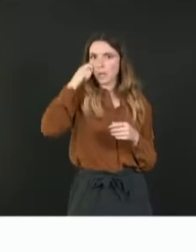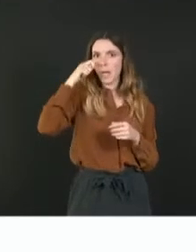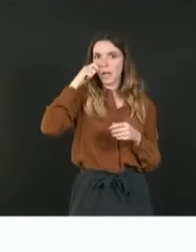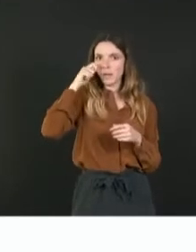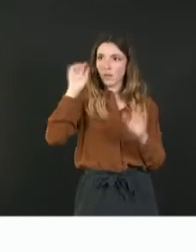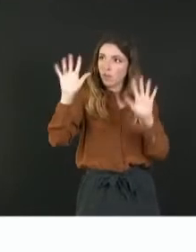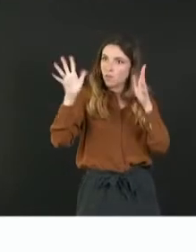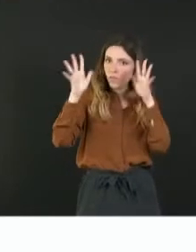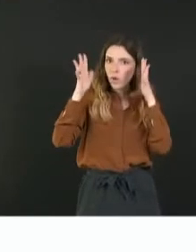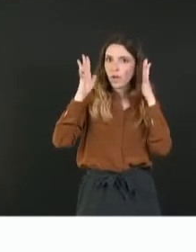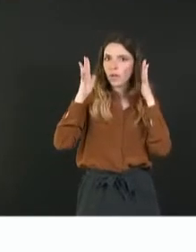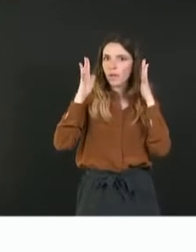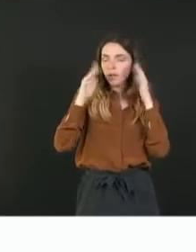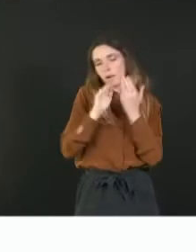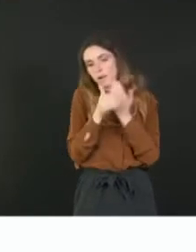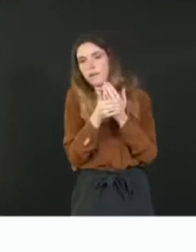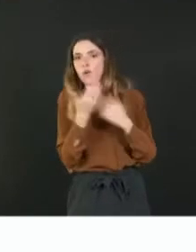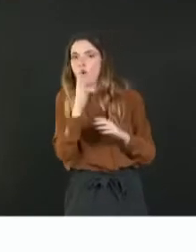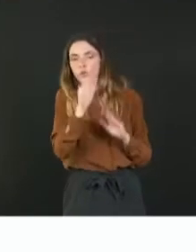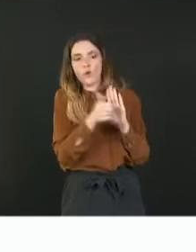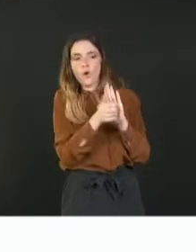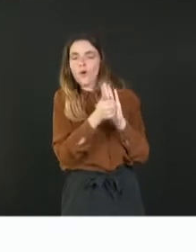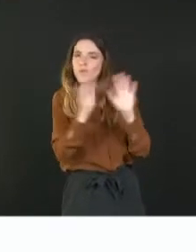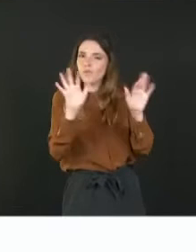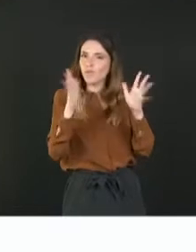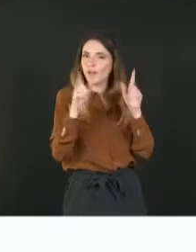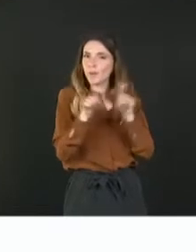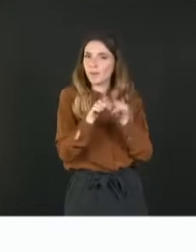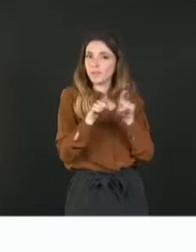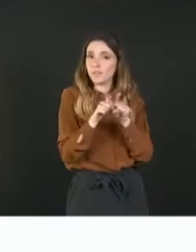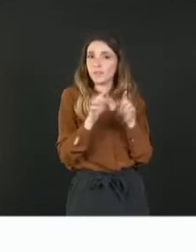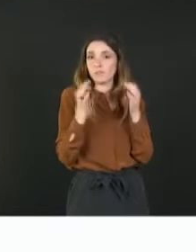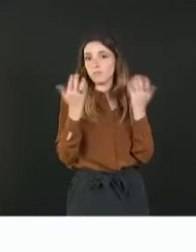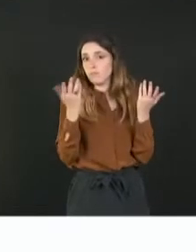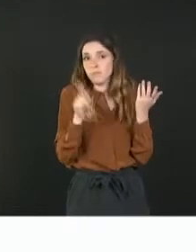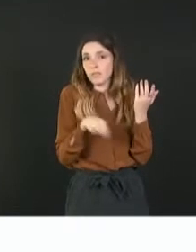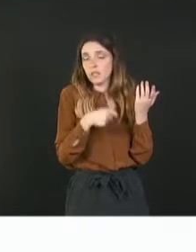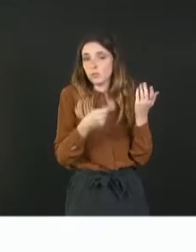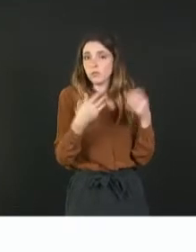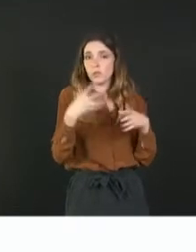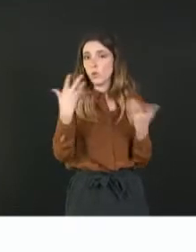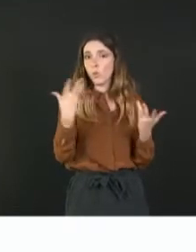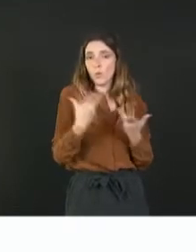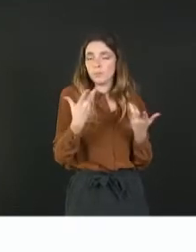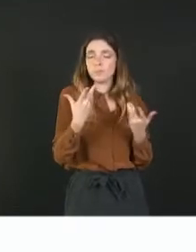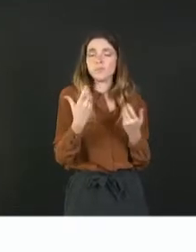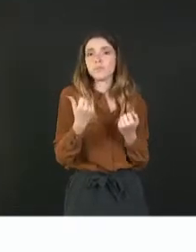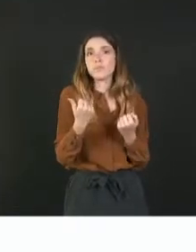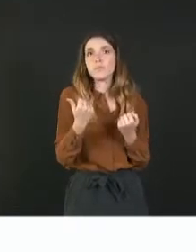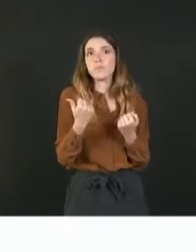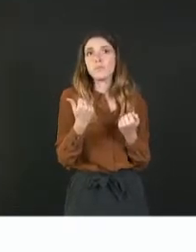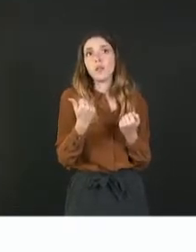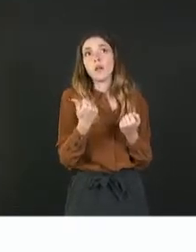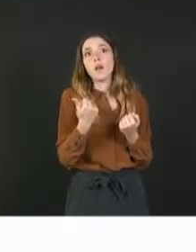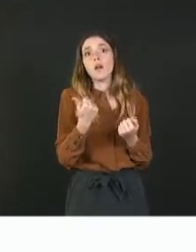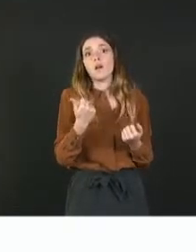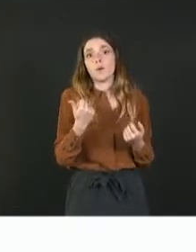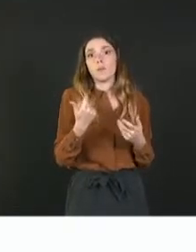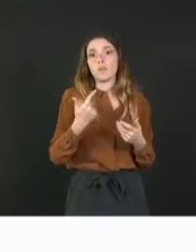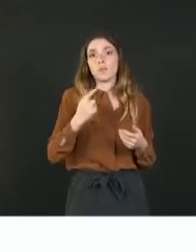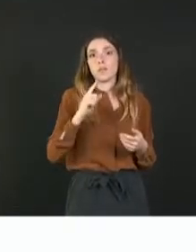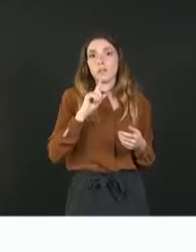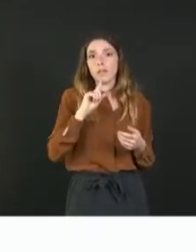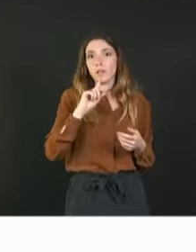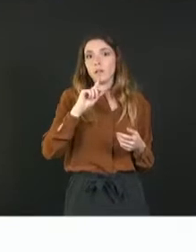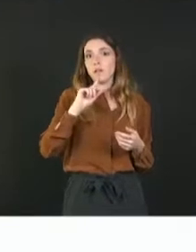un autre rôle de la forêt, c'est la fonction économique, parce qu'il faut savoir aussi qu'à l'échelle, par exemple, de la Normandie,